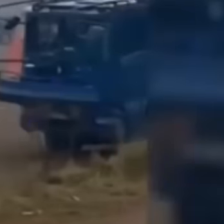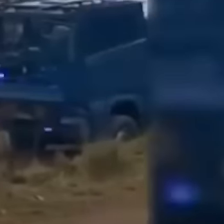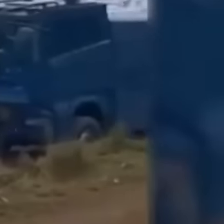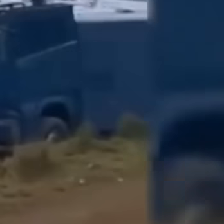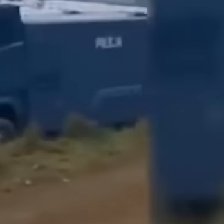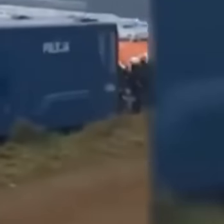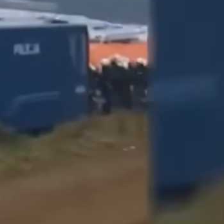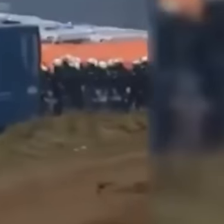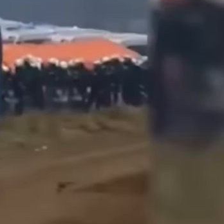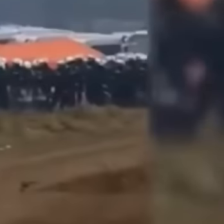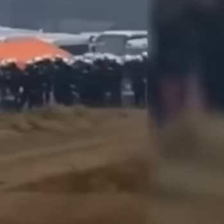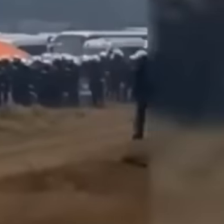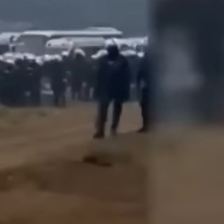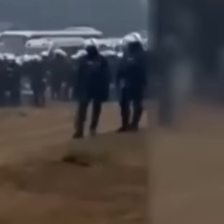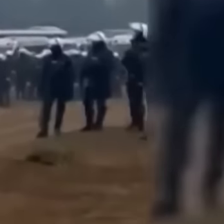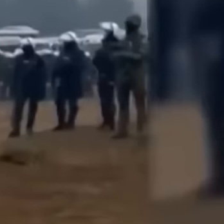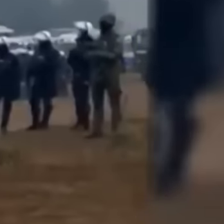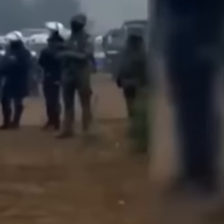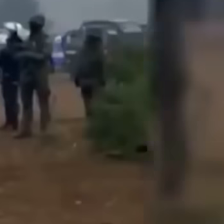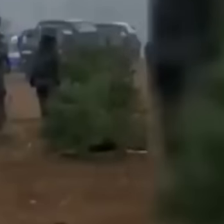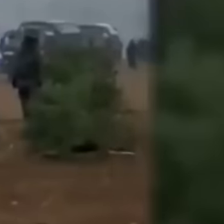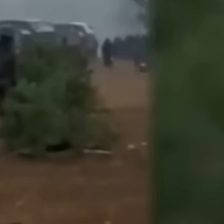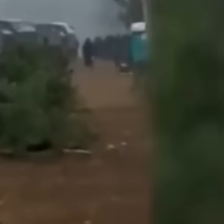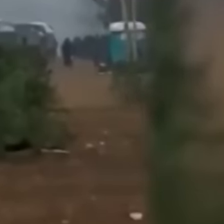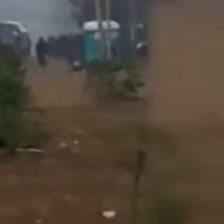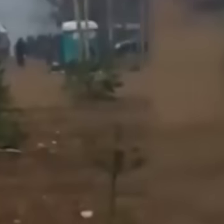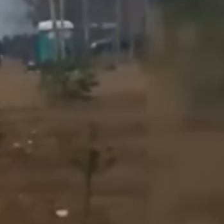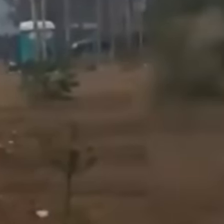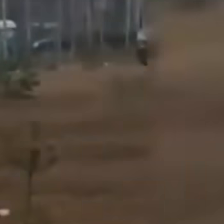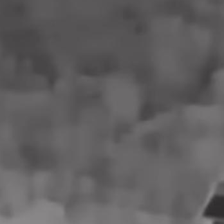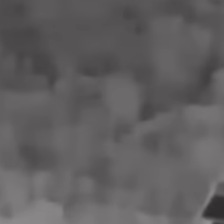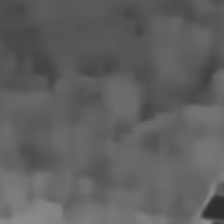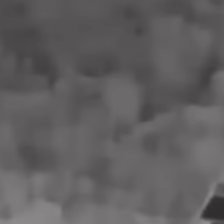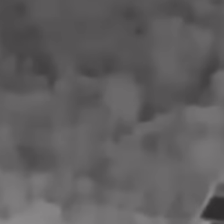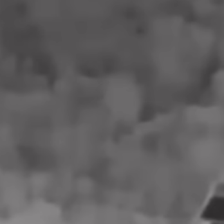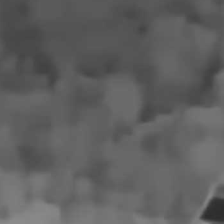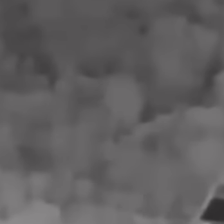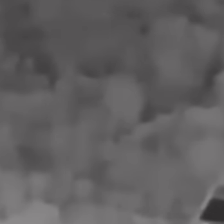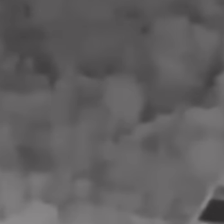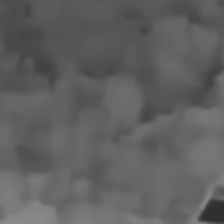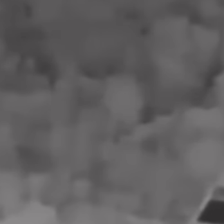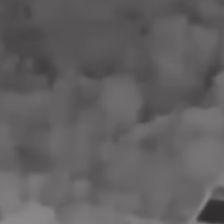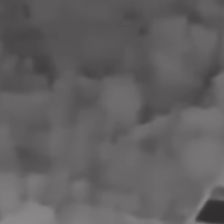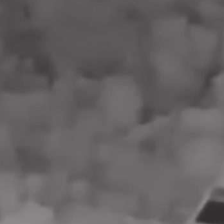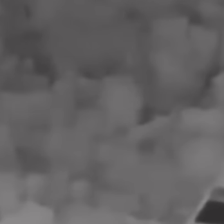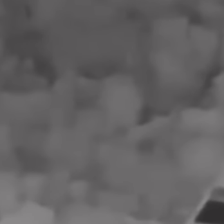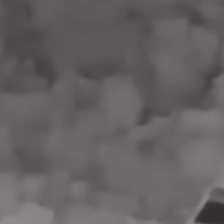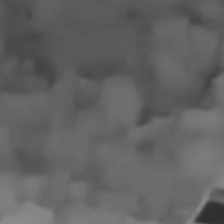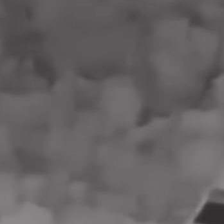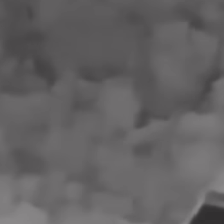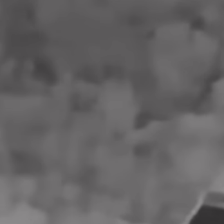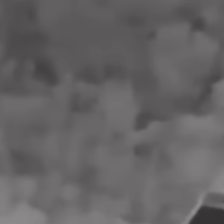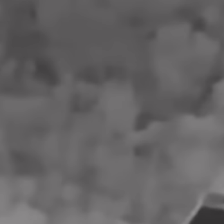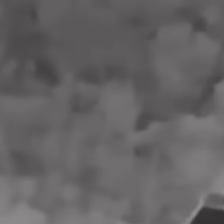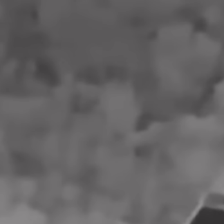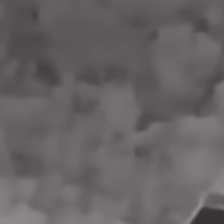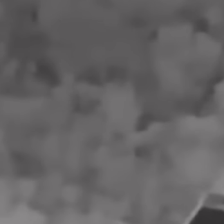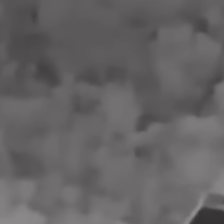wszyscy muszą po prostu pójść głosować, no bo takie sceny będą masowo. Ta władza musi